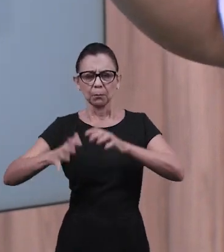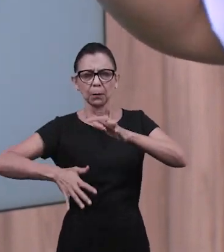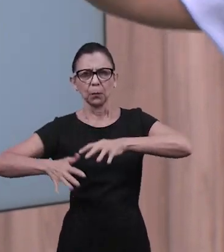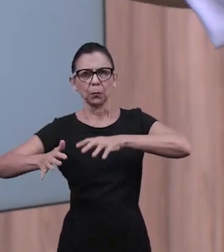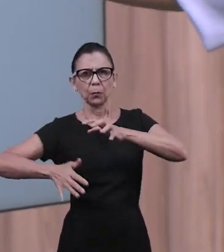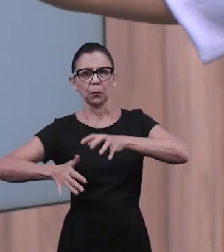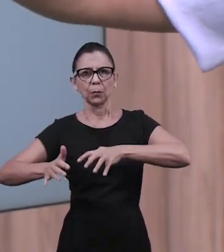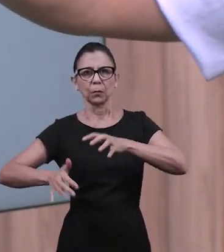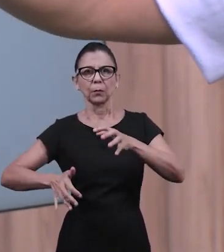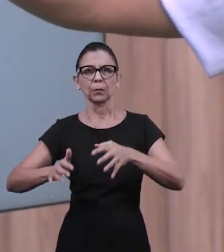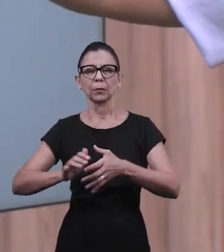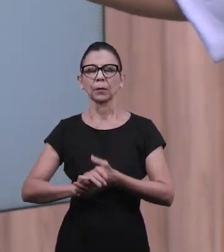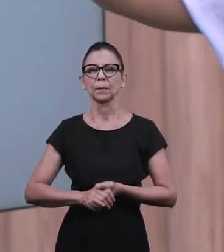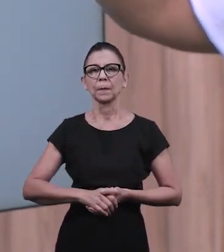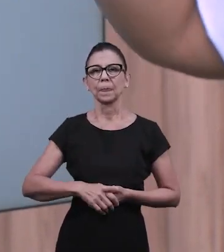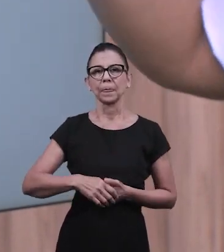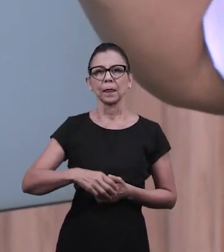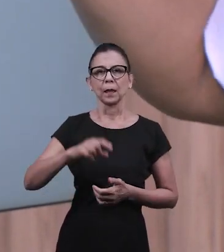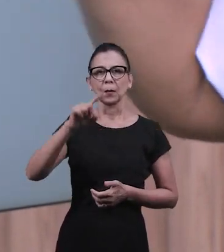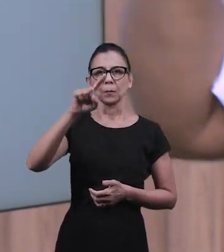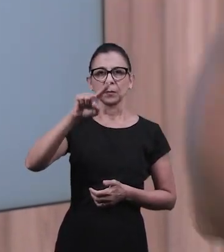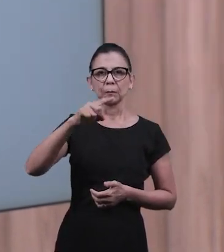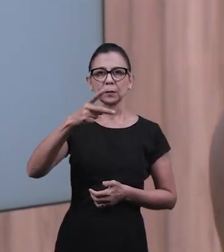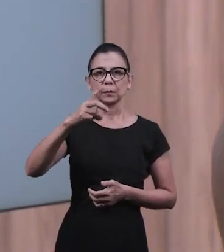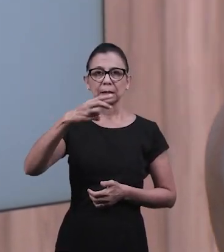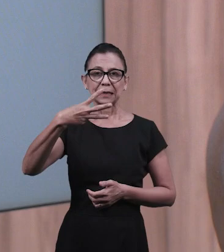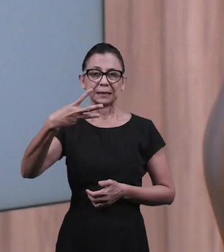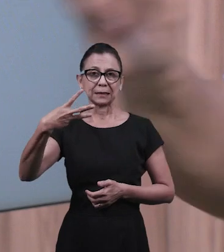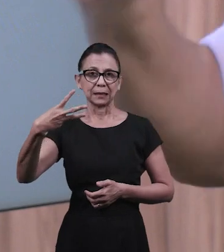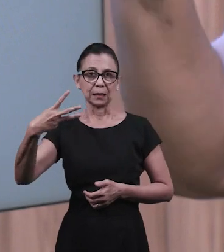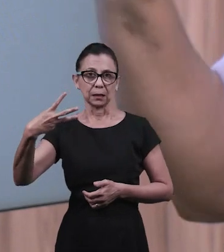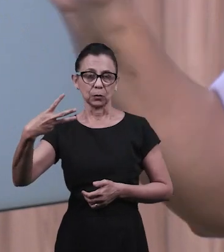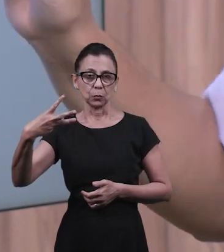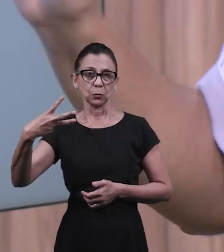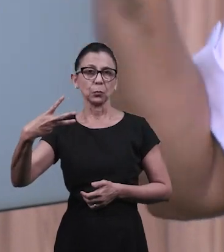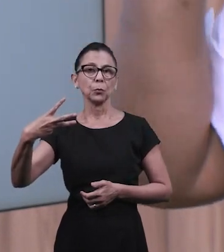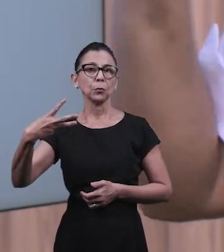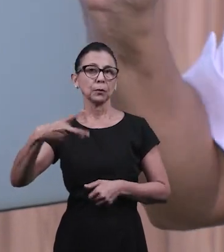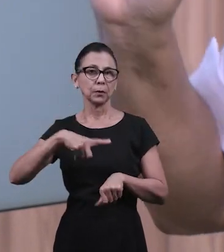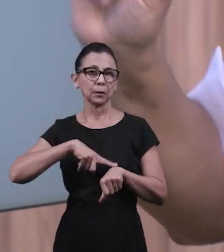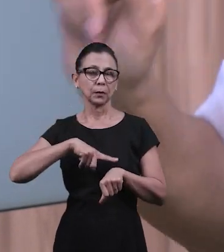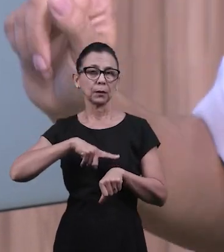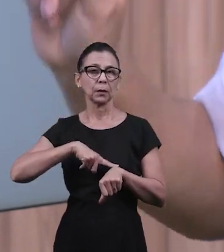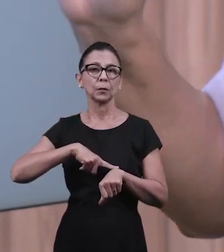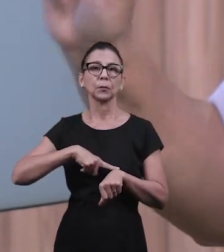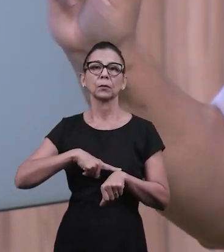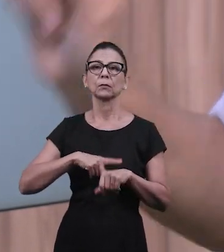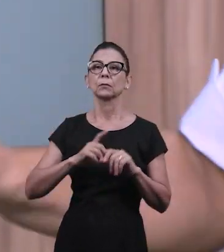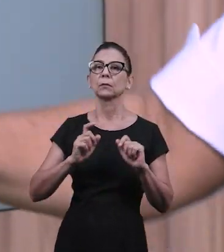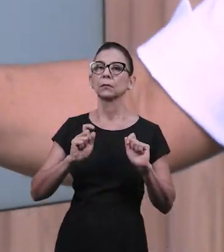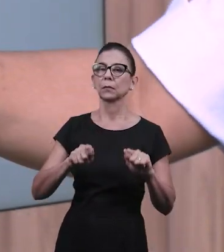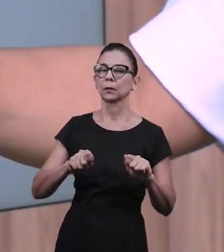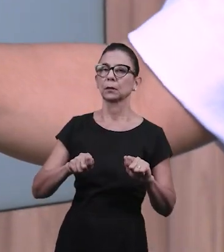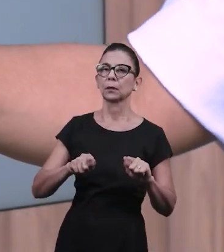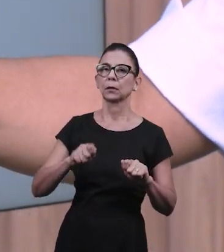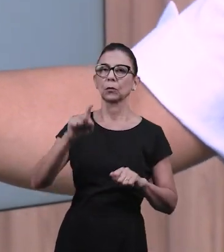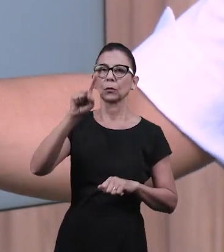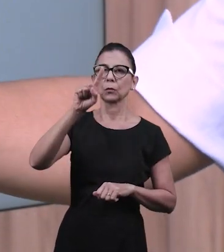avec le tambour, un et troisième temps. Et aussi, nous pouvons